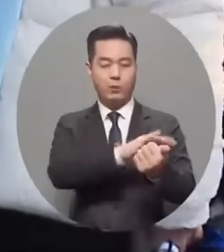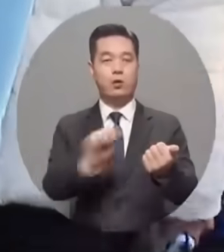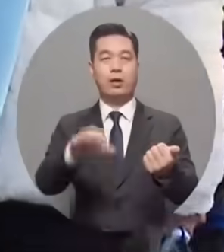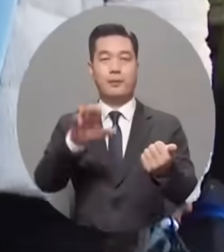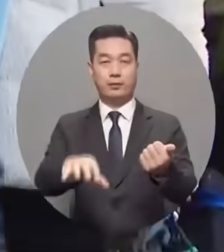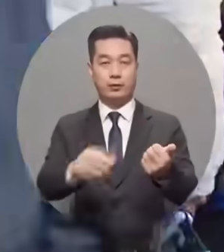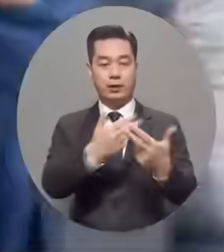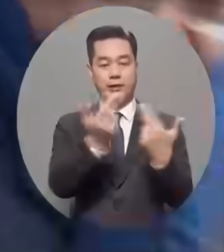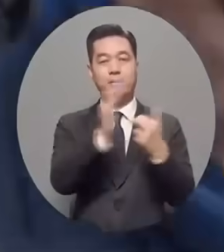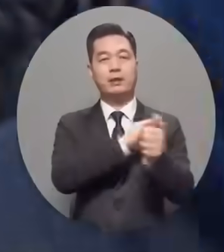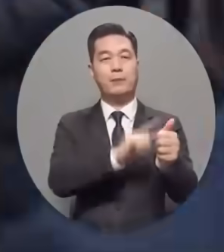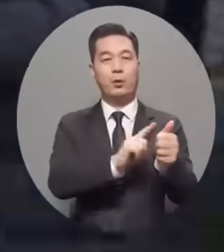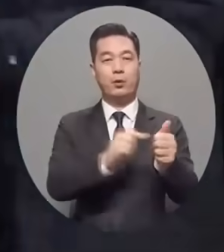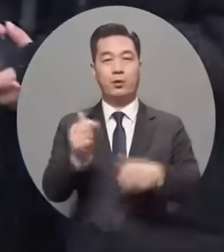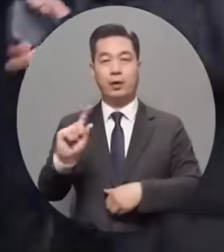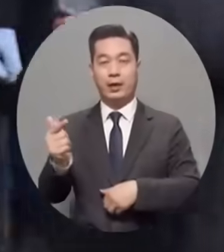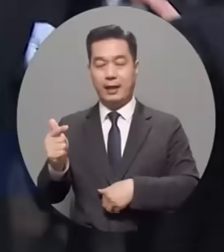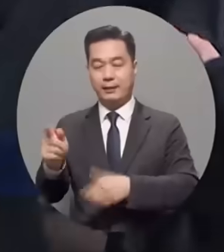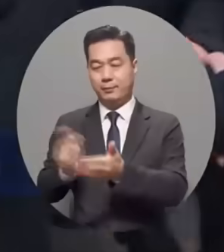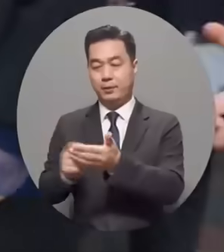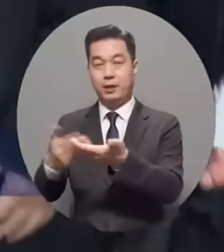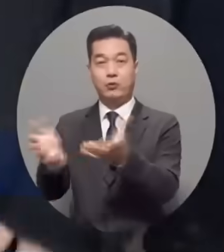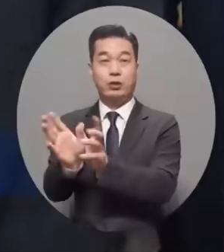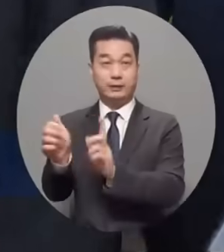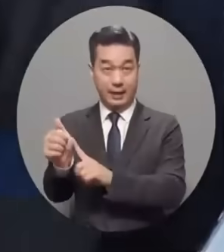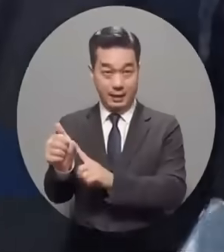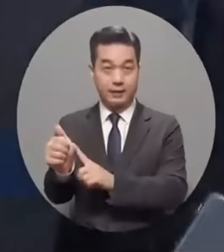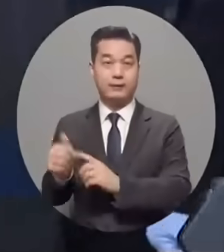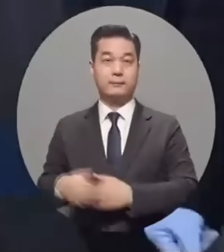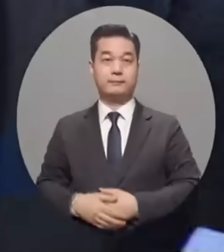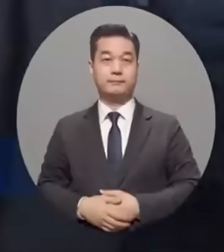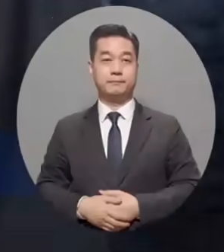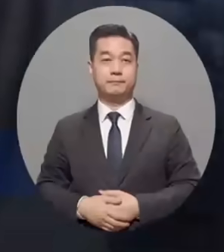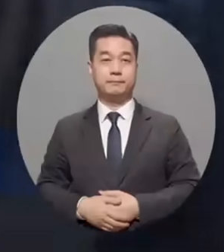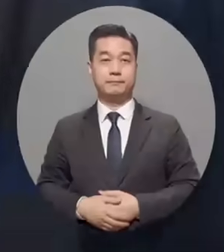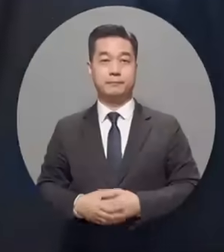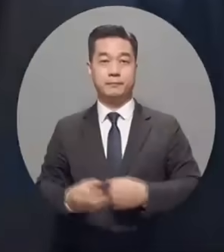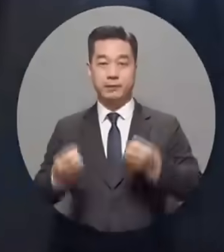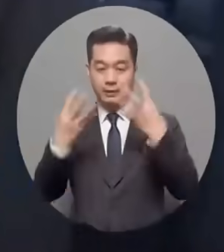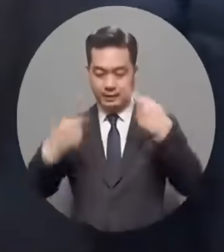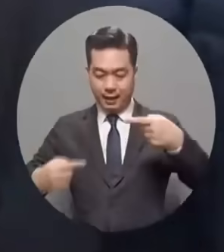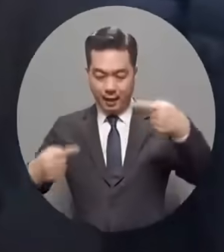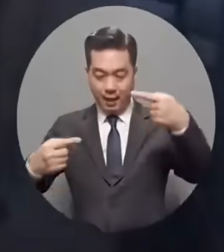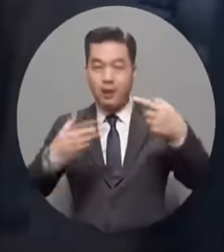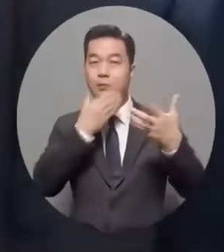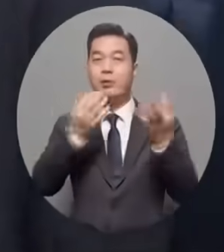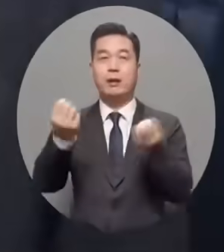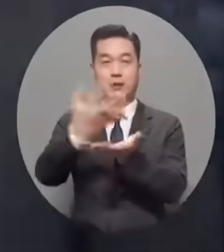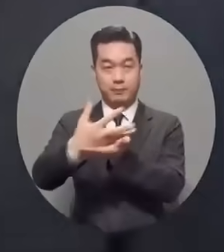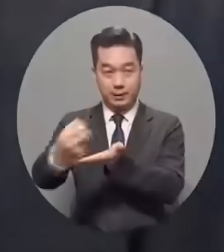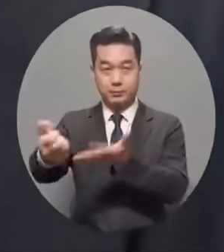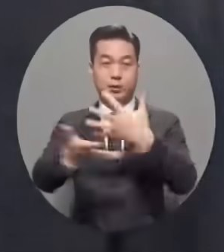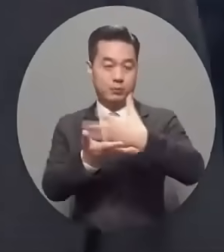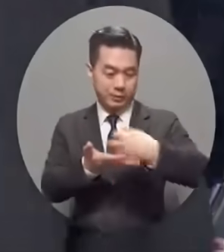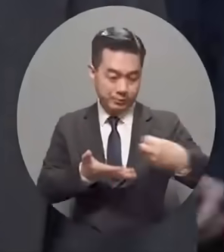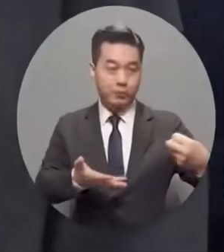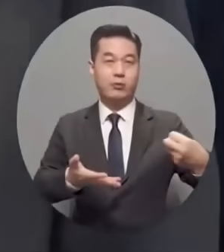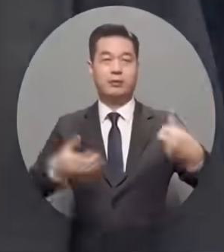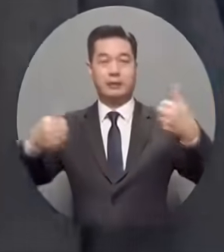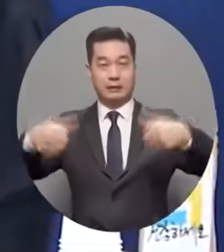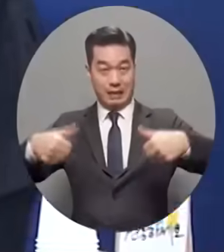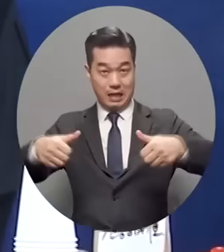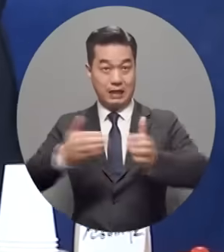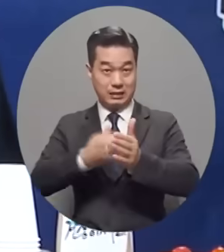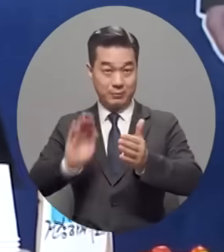대표와 한동훈 비대위원장. 짧은 덕담만이 오갔지만 이 대표는